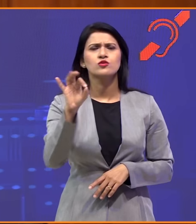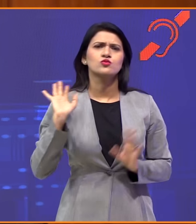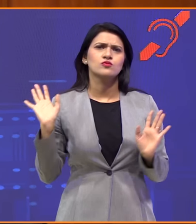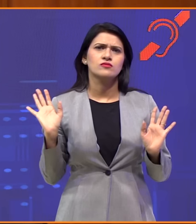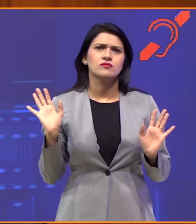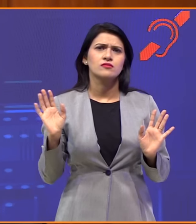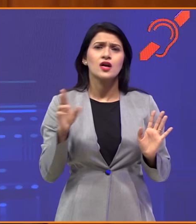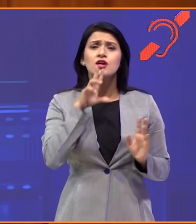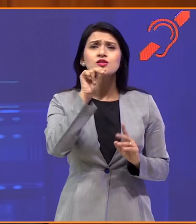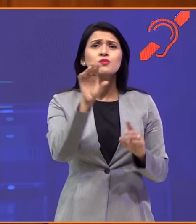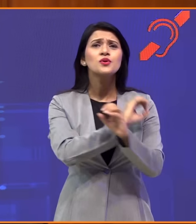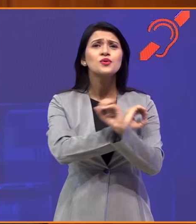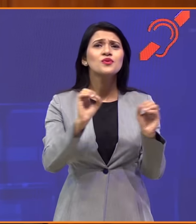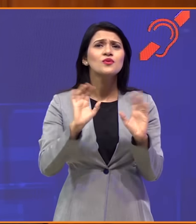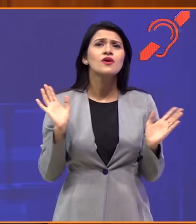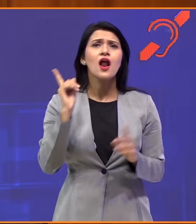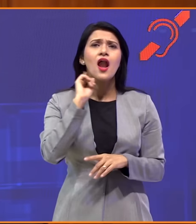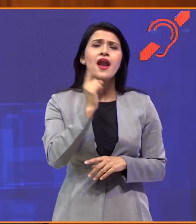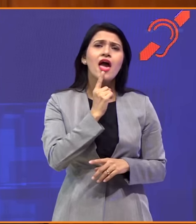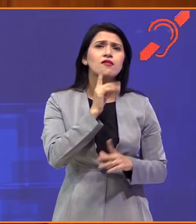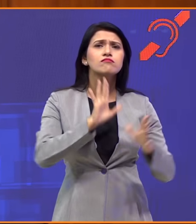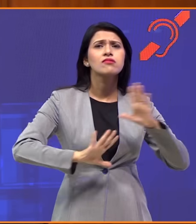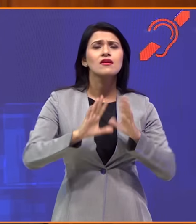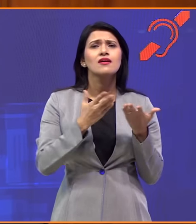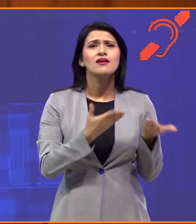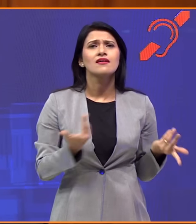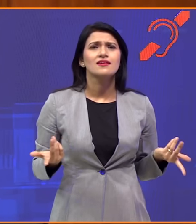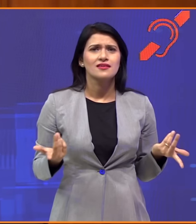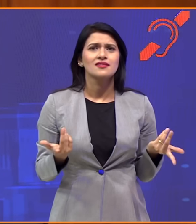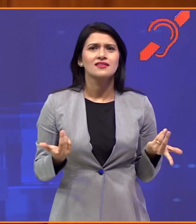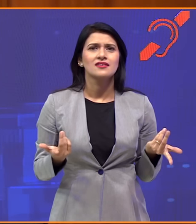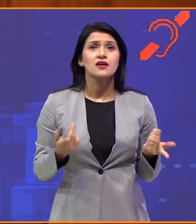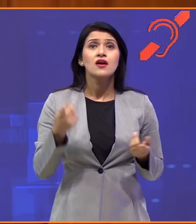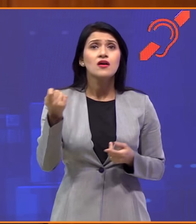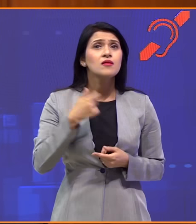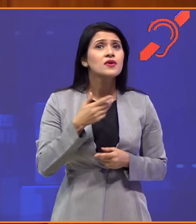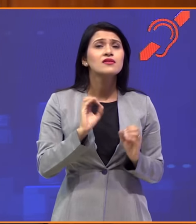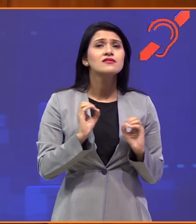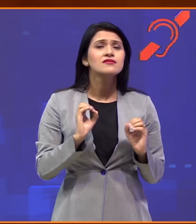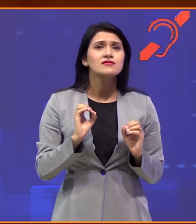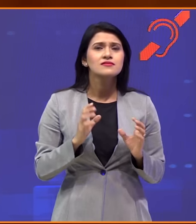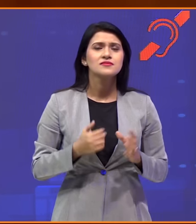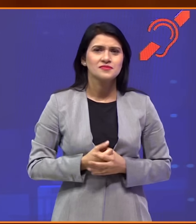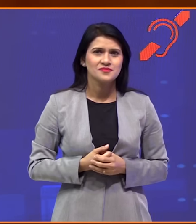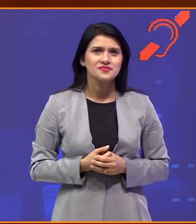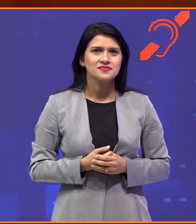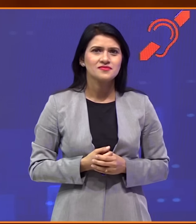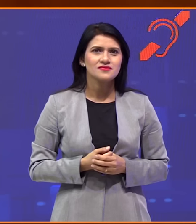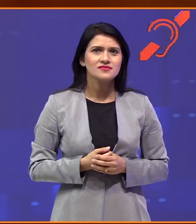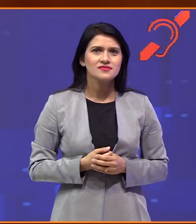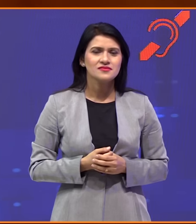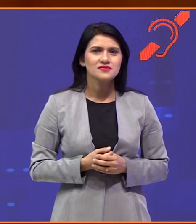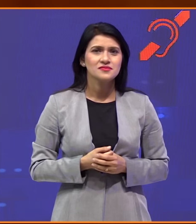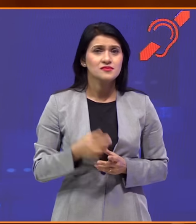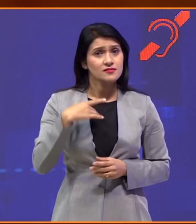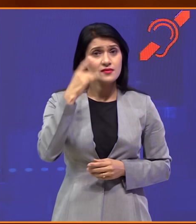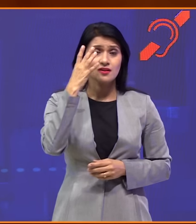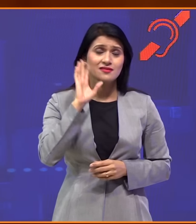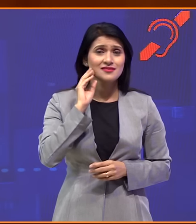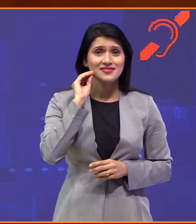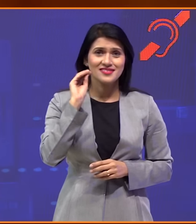क्योंकि तूने डायलॉग नहीं बोला है गंगे का रोल किया है तूने तो उसने मुझे पैसे ही नहीं दिए और मैं गुस्से की बात में आ हूं